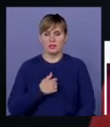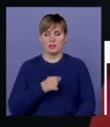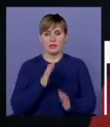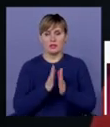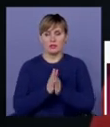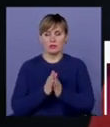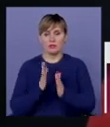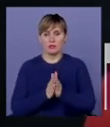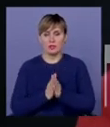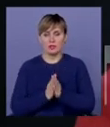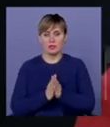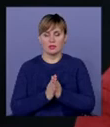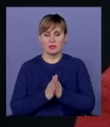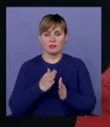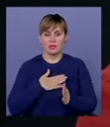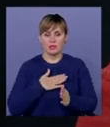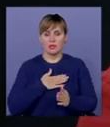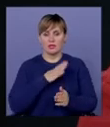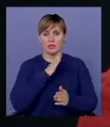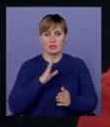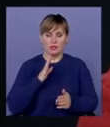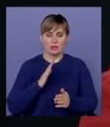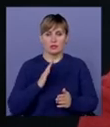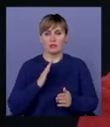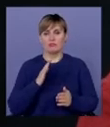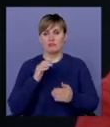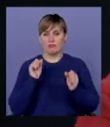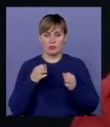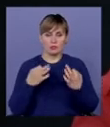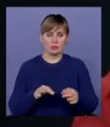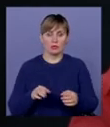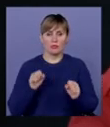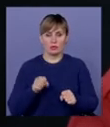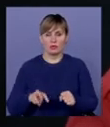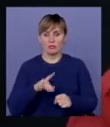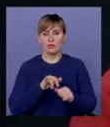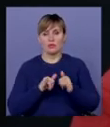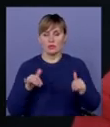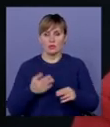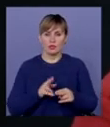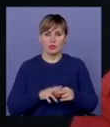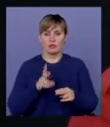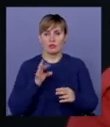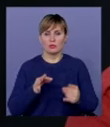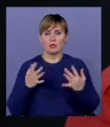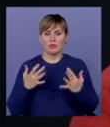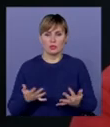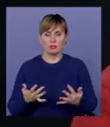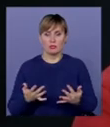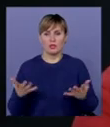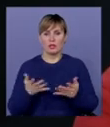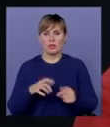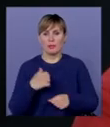бы попросить, моя жилищная площадь позволяет, могли бы мы бы расширить это, но требуются